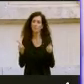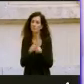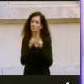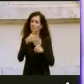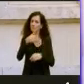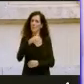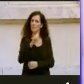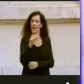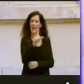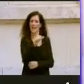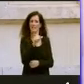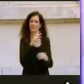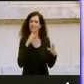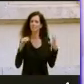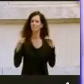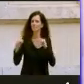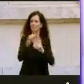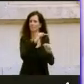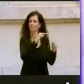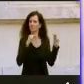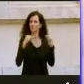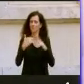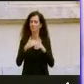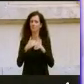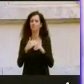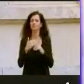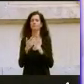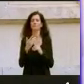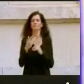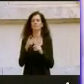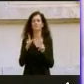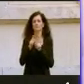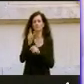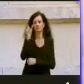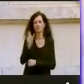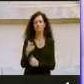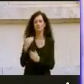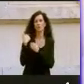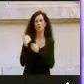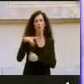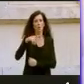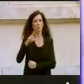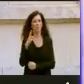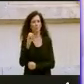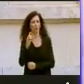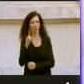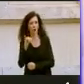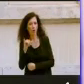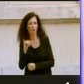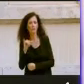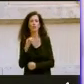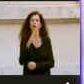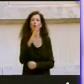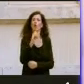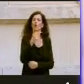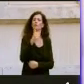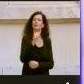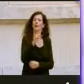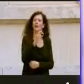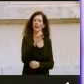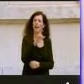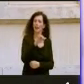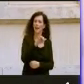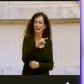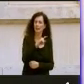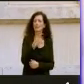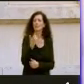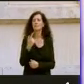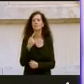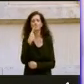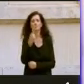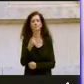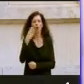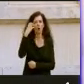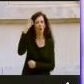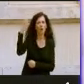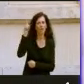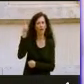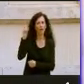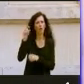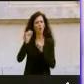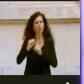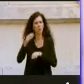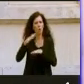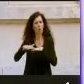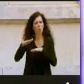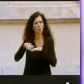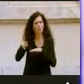personalità del calibro di romano prodi o anche carlo cottarelli hanno sollecitato il governo a utilizzare quei fondi che sono